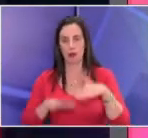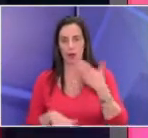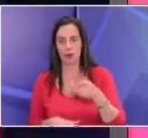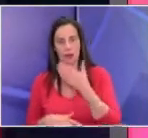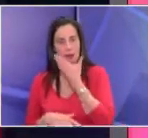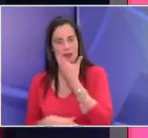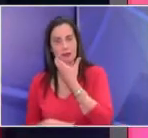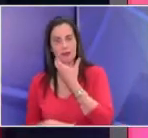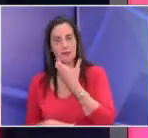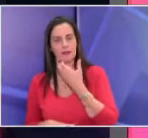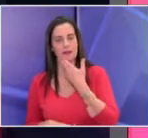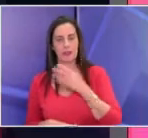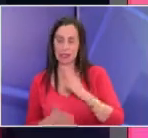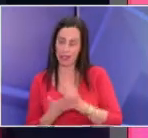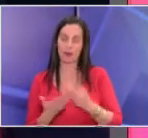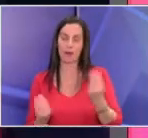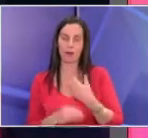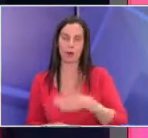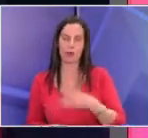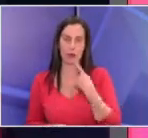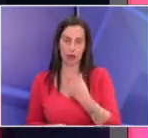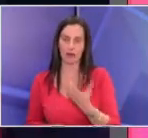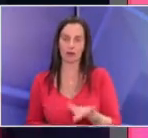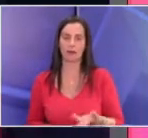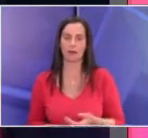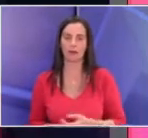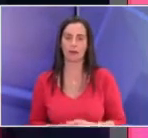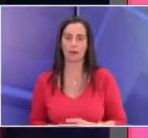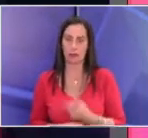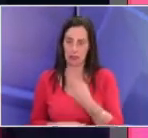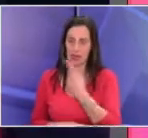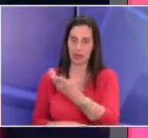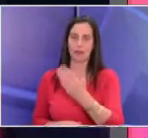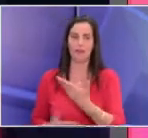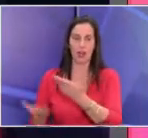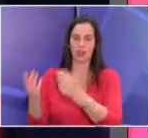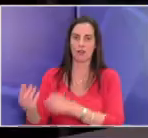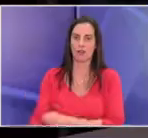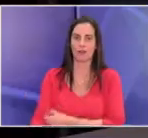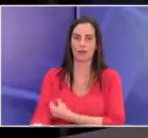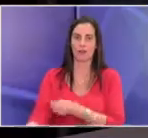יש חוק והוא לא מלווה בתקציב, אין לו ממש משמעות. כן, ברור. ואנחנו